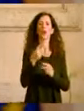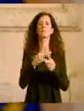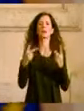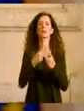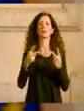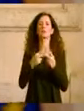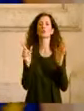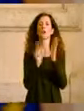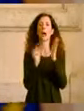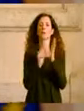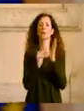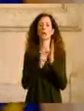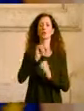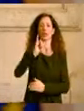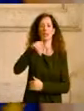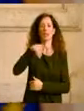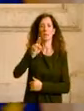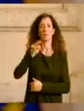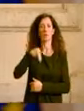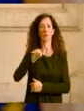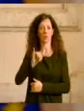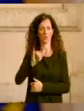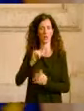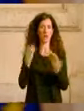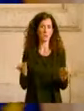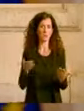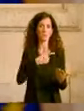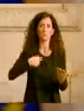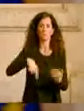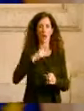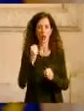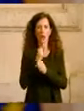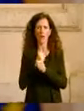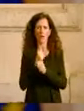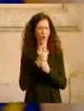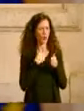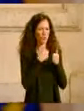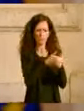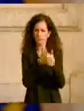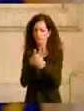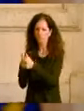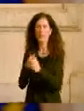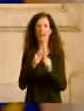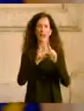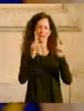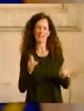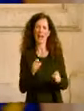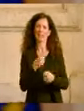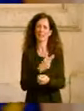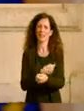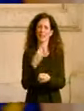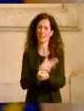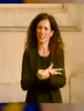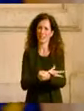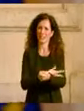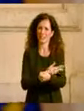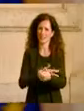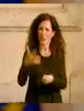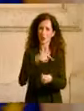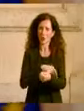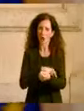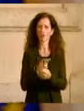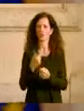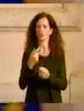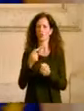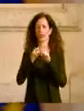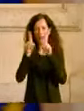Immuni. Quindi stiamo lavorando su tutte queste direzioni con test sierologici, con test ovviamente